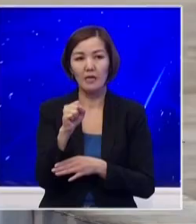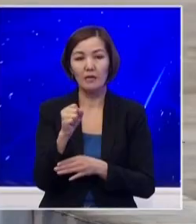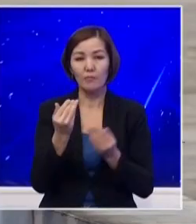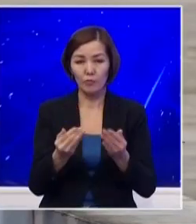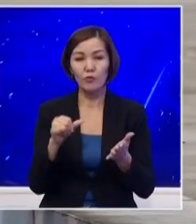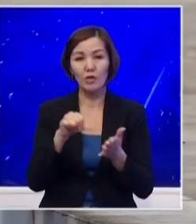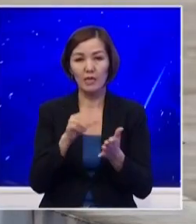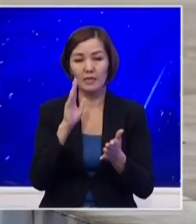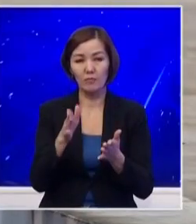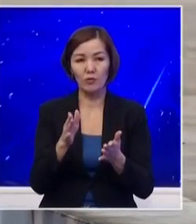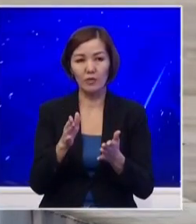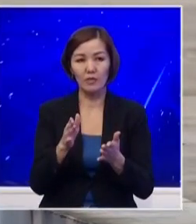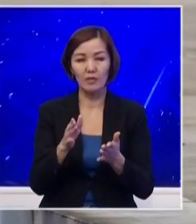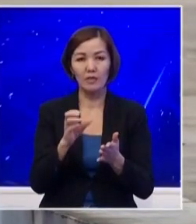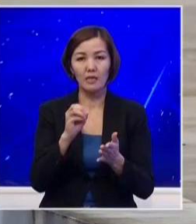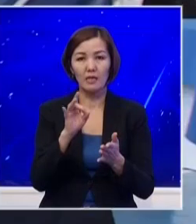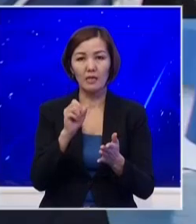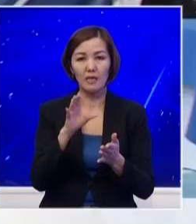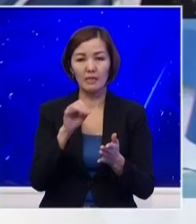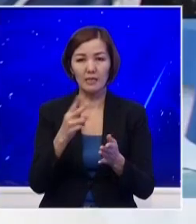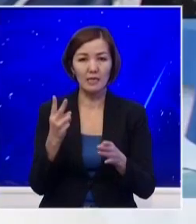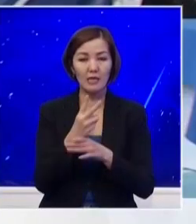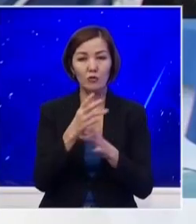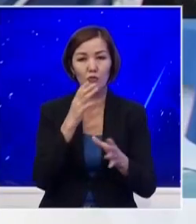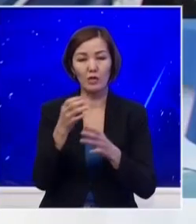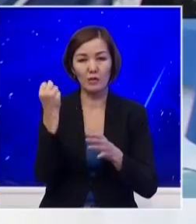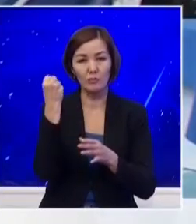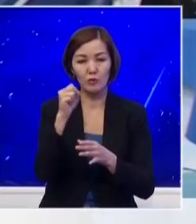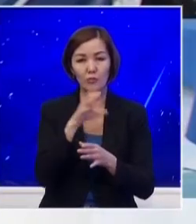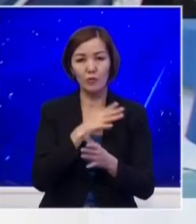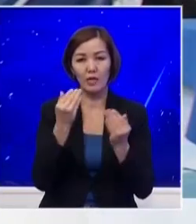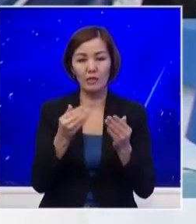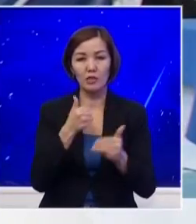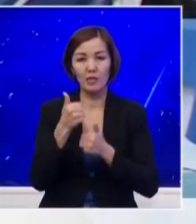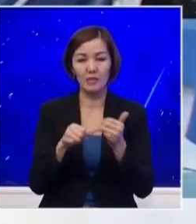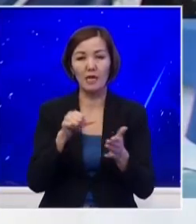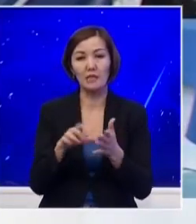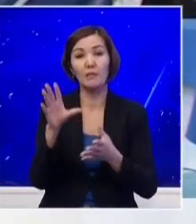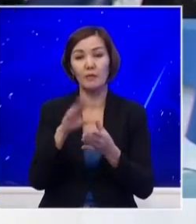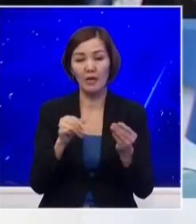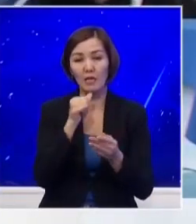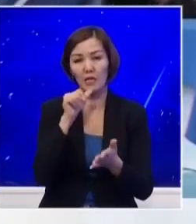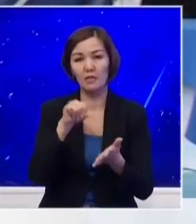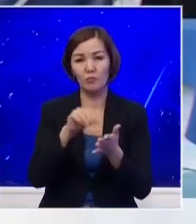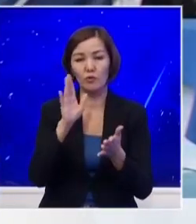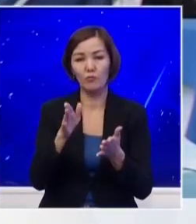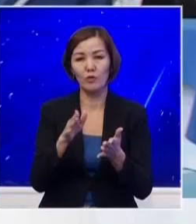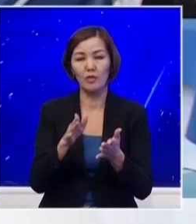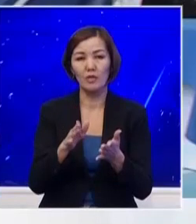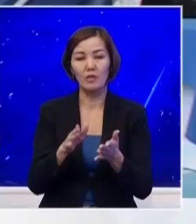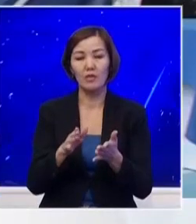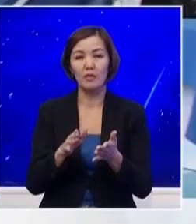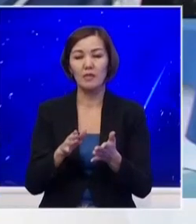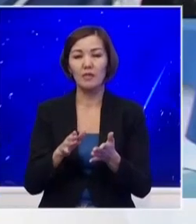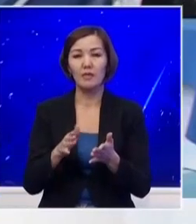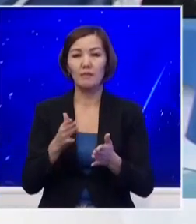жатыр. Сәулебеков Ерасыл екі дүркін әлем чемпионы бола тұра қазір мына жарысқа кеп тағы да қатысатын болды. Ол нені білдіреді